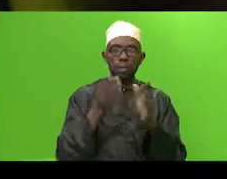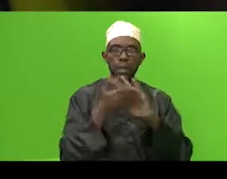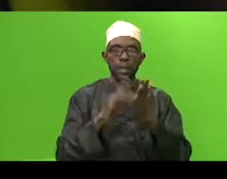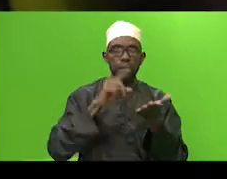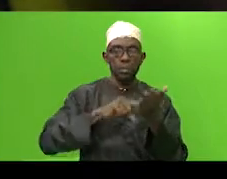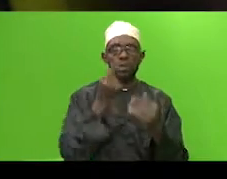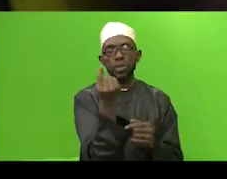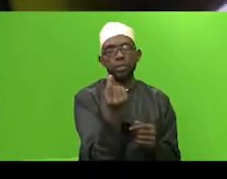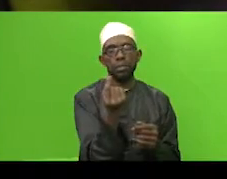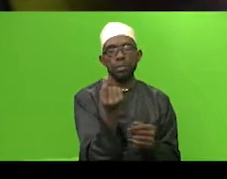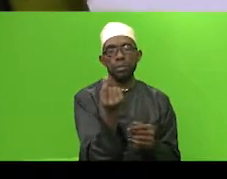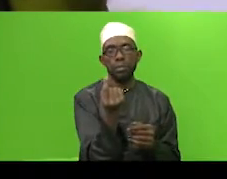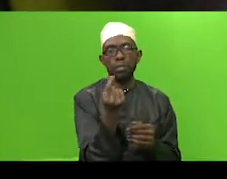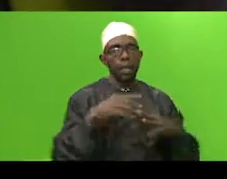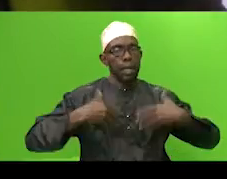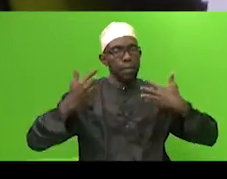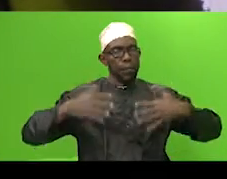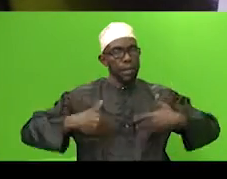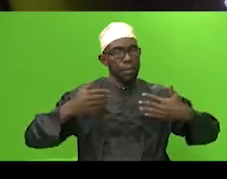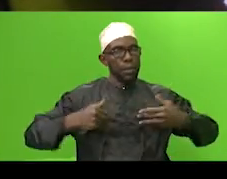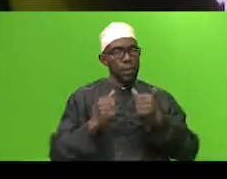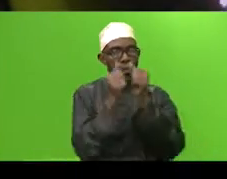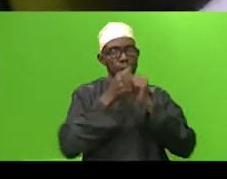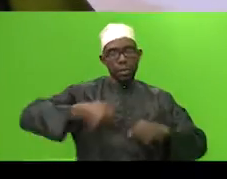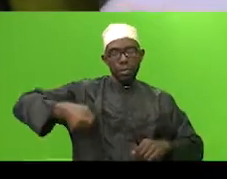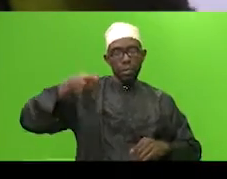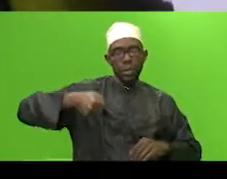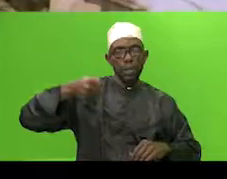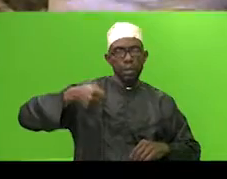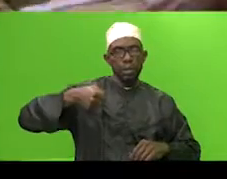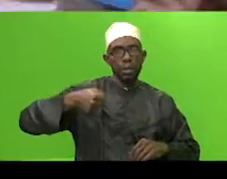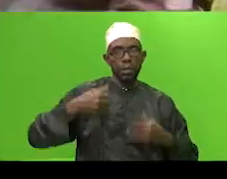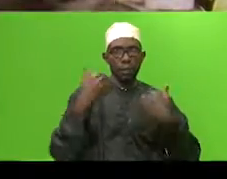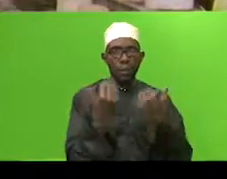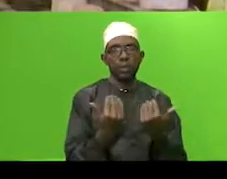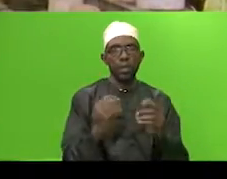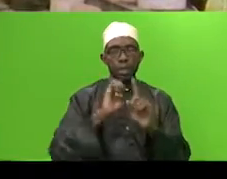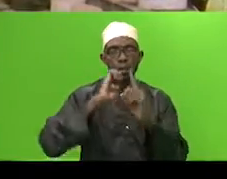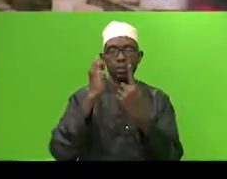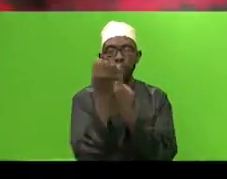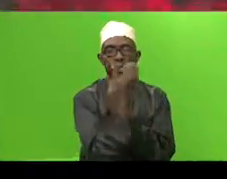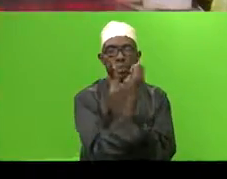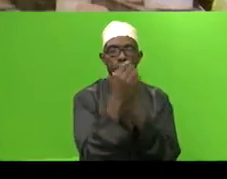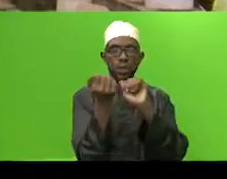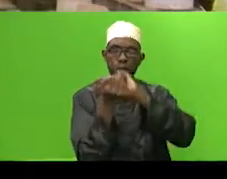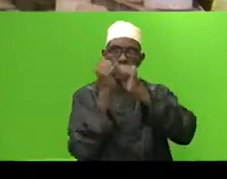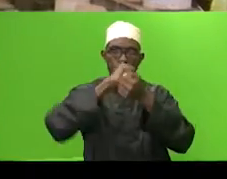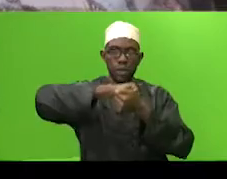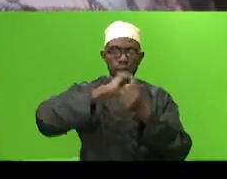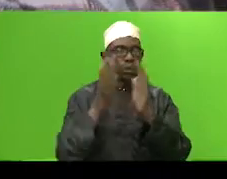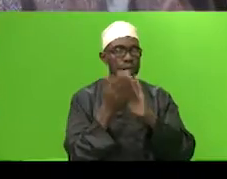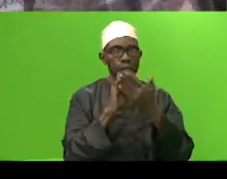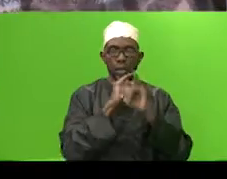bei nafuu. Sisi tunafurahia kuwa nazo juu at least tunaona mazingira imebadilika na imekuwa